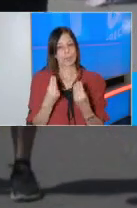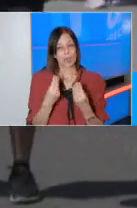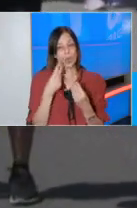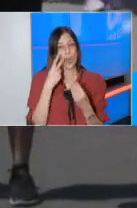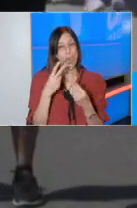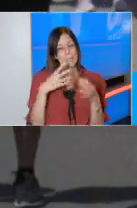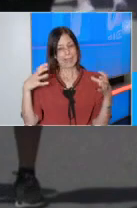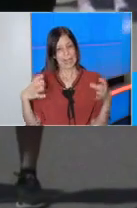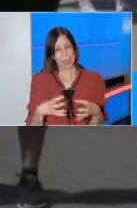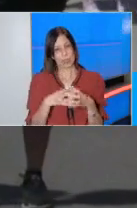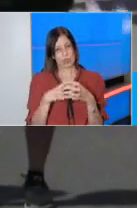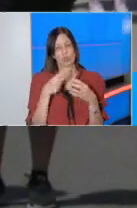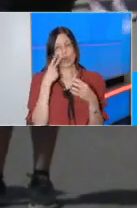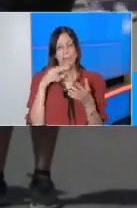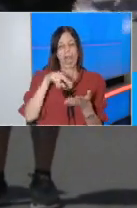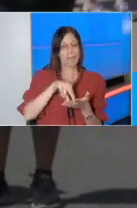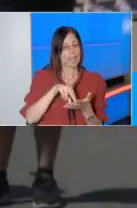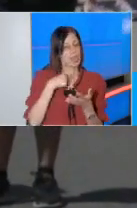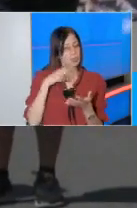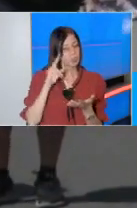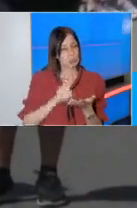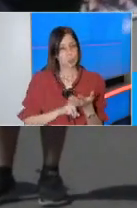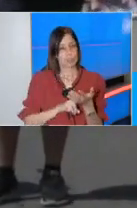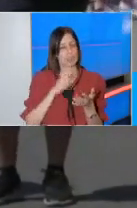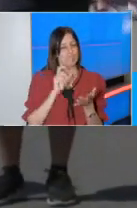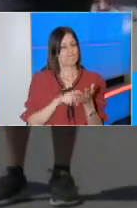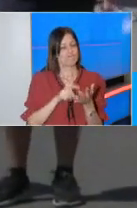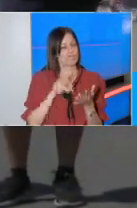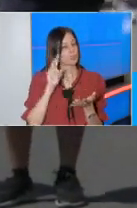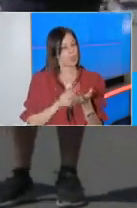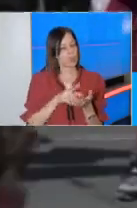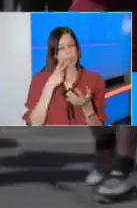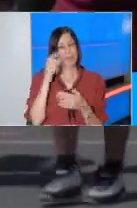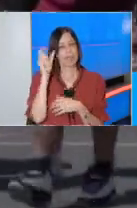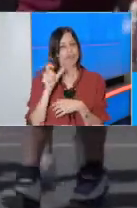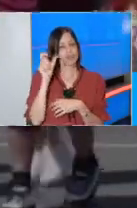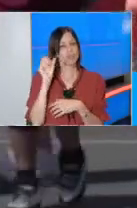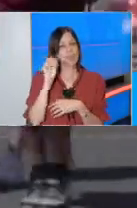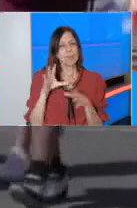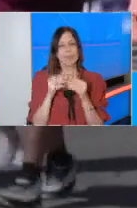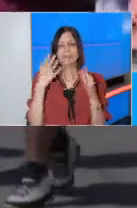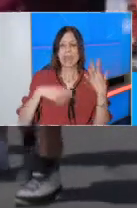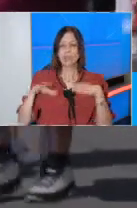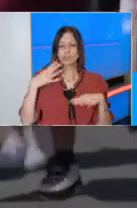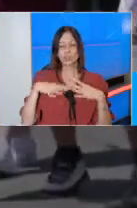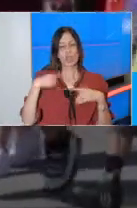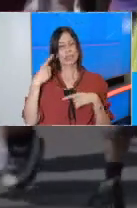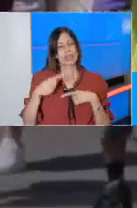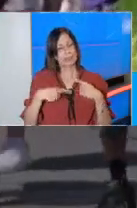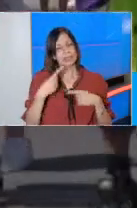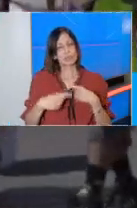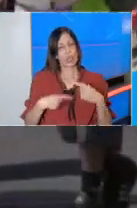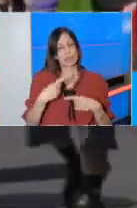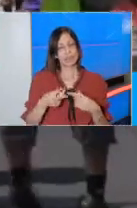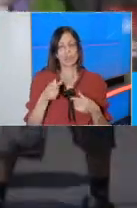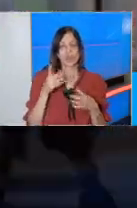כאן התאגדות, ורואים כאן עמידה על הזכויות, ורואים אנשים שמגיעים בתלבושות המסורתיות שלהם, בטפים המסורתיים